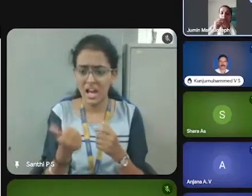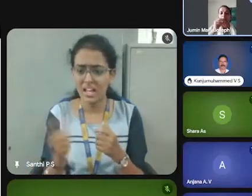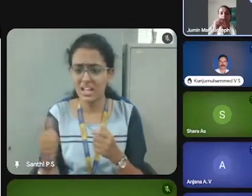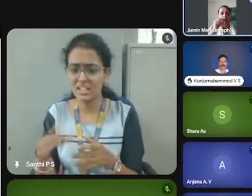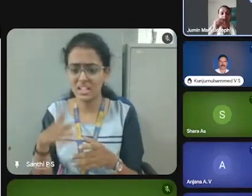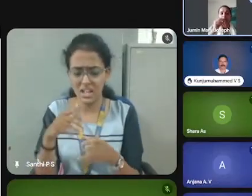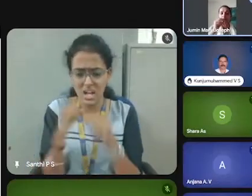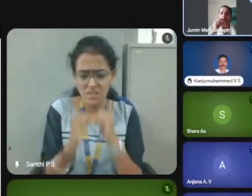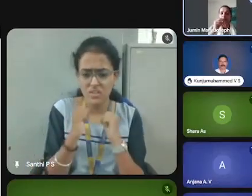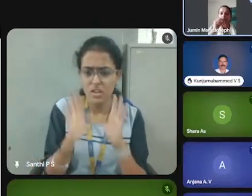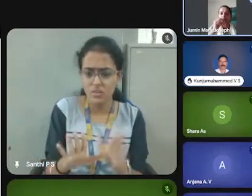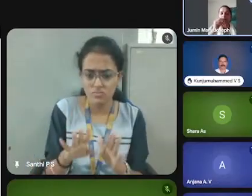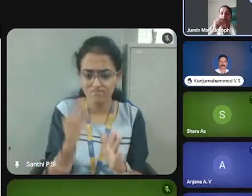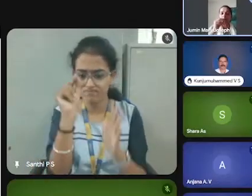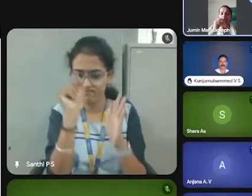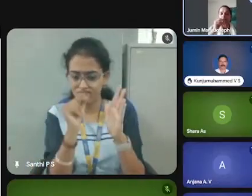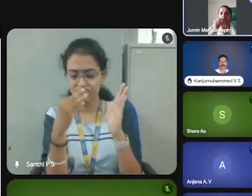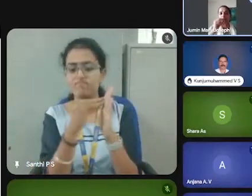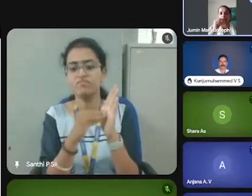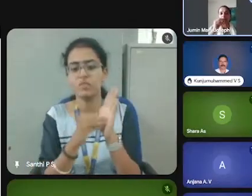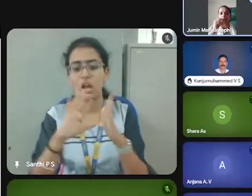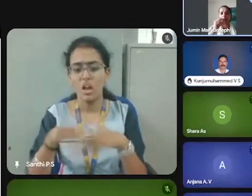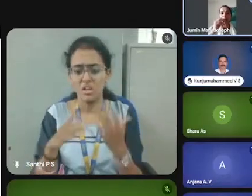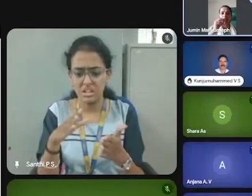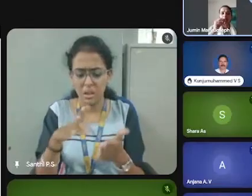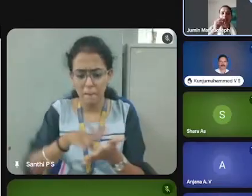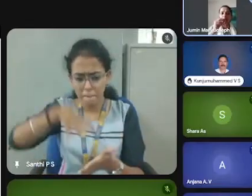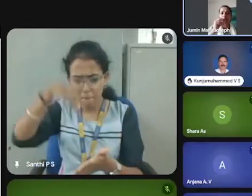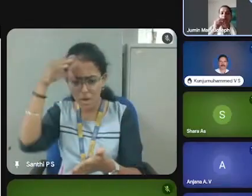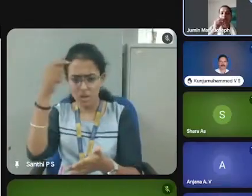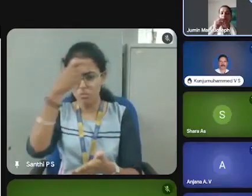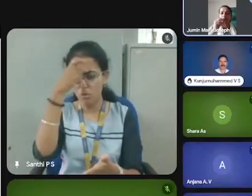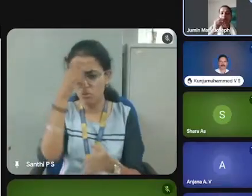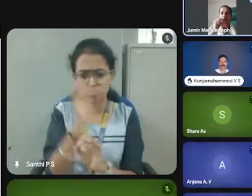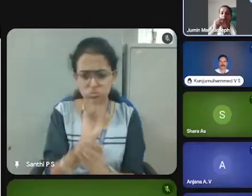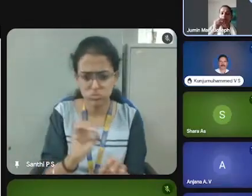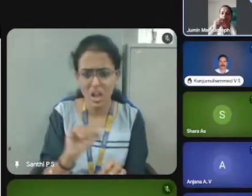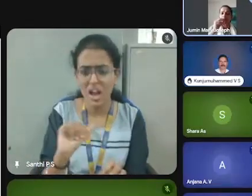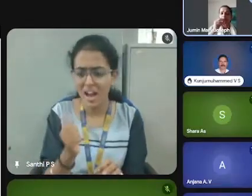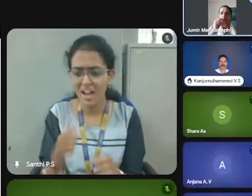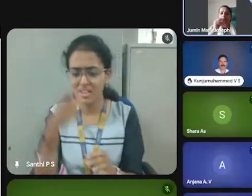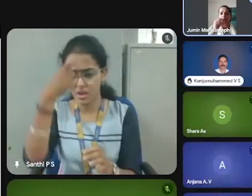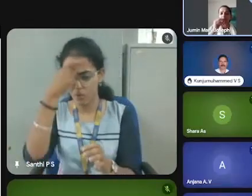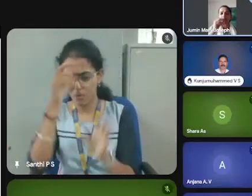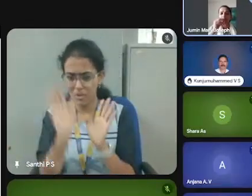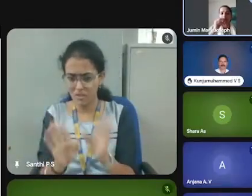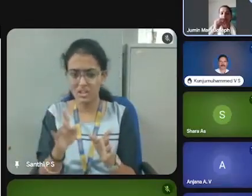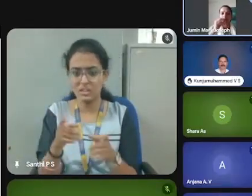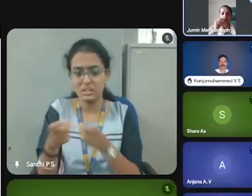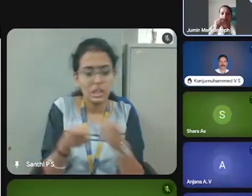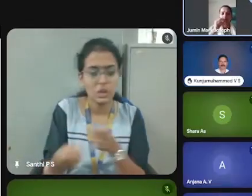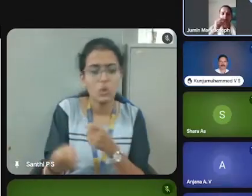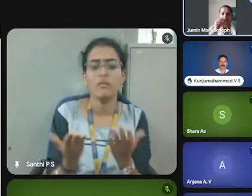ചെയ്യുക. അതിനു വേണ്ടിയിട്ട് അതൊരു പഠന പ്രശ്നം എന്നുള്ള രീതിയിലല്ല, മറ്റു രീതിയിലുള്ള ബുദ്ധിമുട്ടുകൾ നോട്ട് ചെയ്തിട്ട് അതിനു വേണ്ട